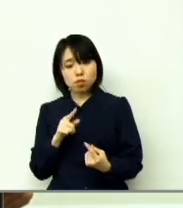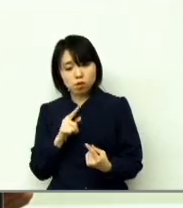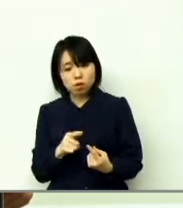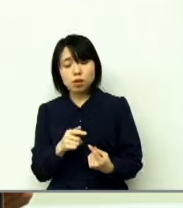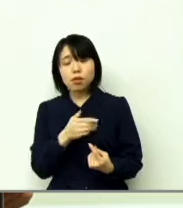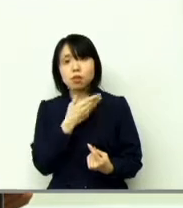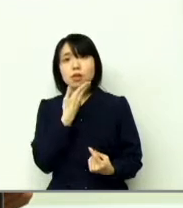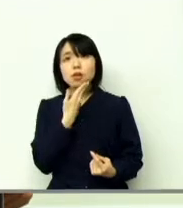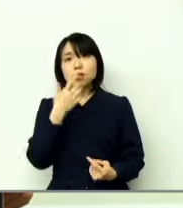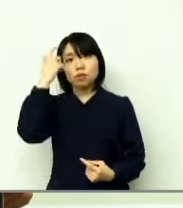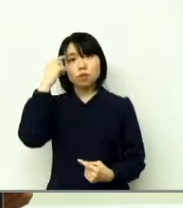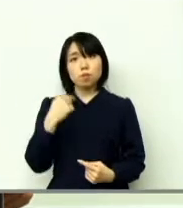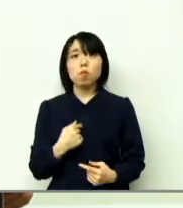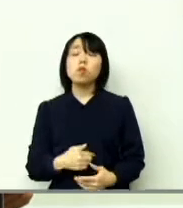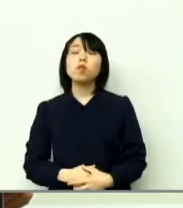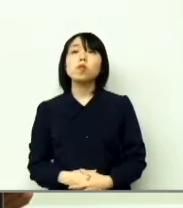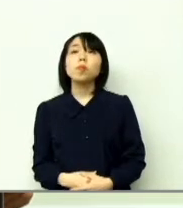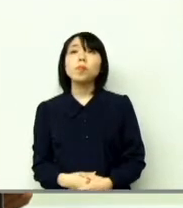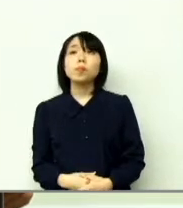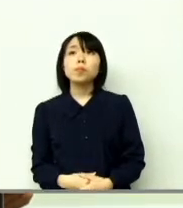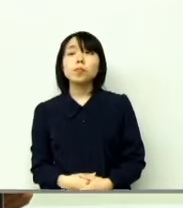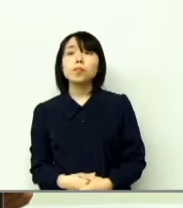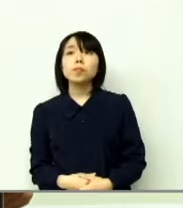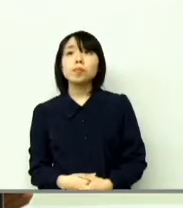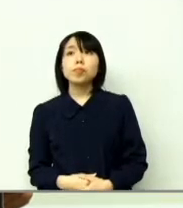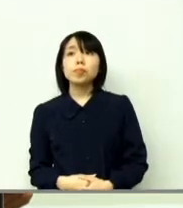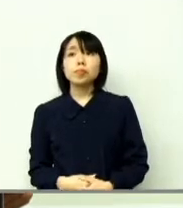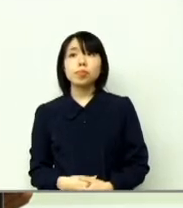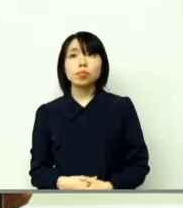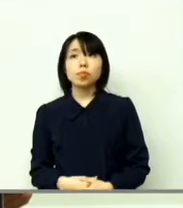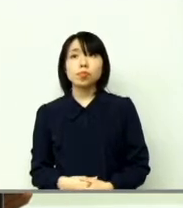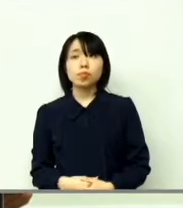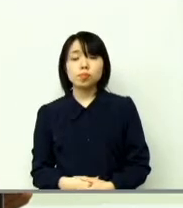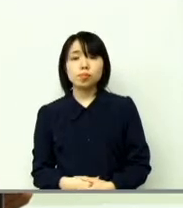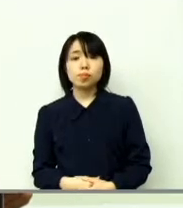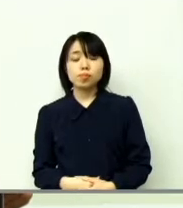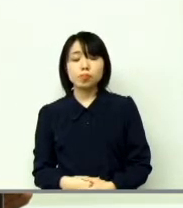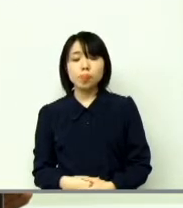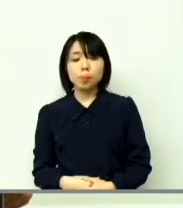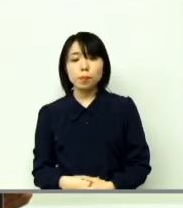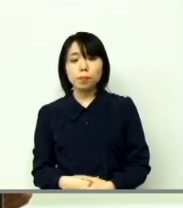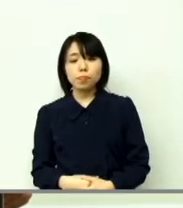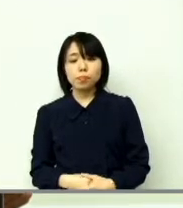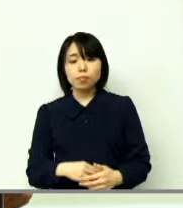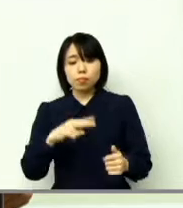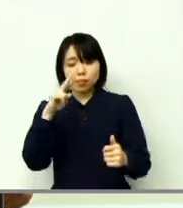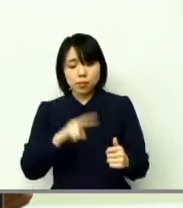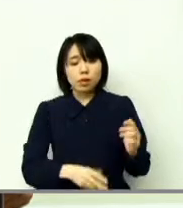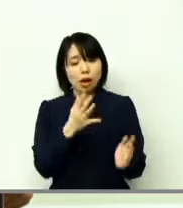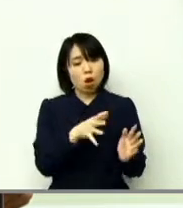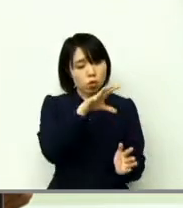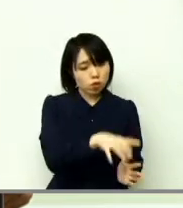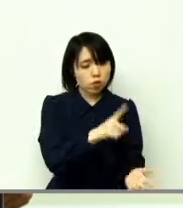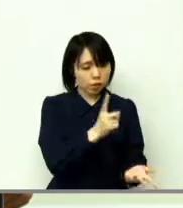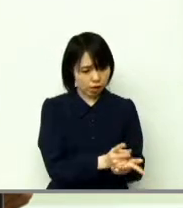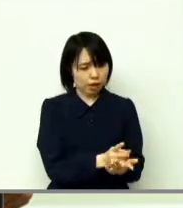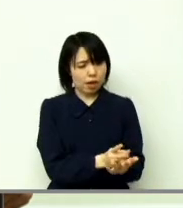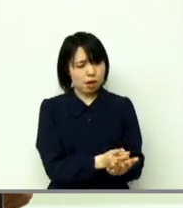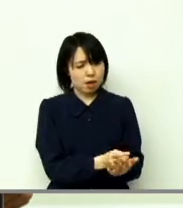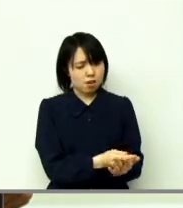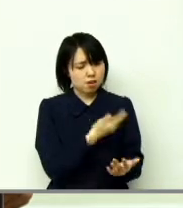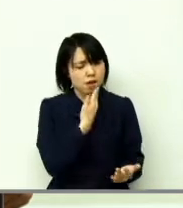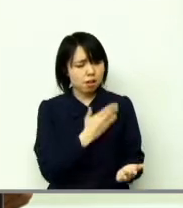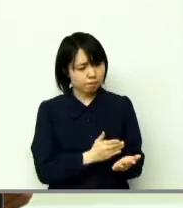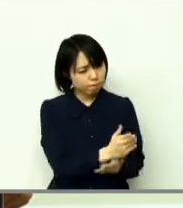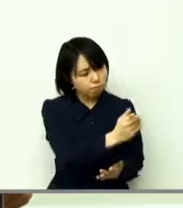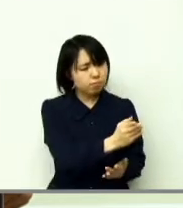というふうに思っています。ですからやや認可保育所だけがいいみたいなちょっとイメージに今なり